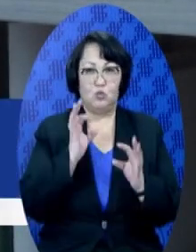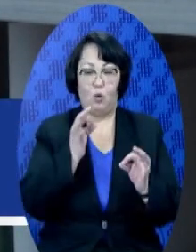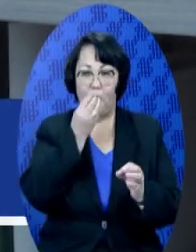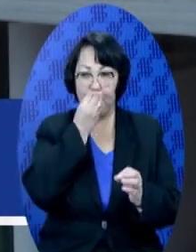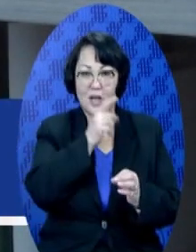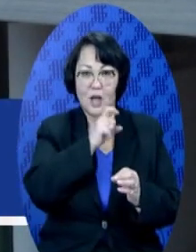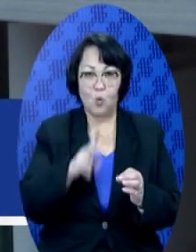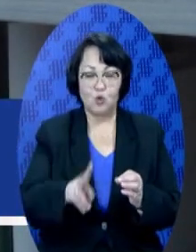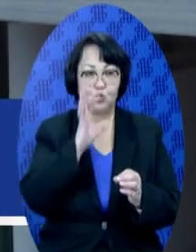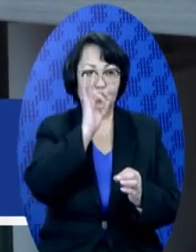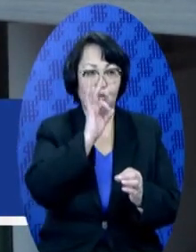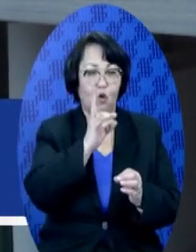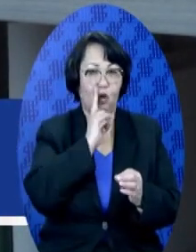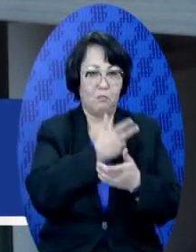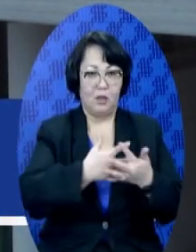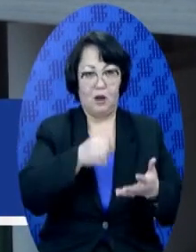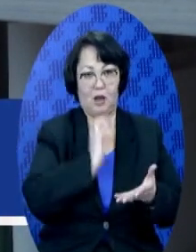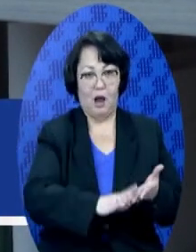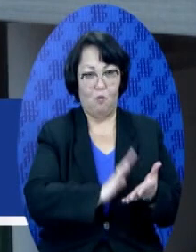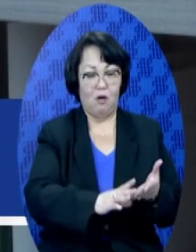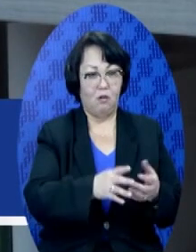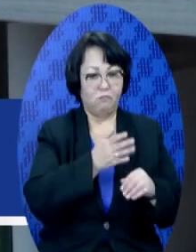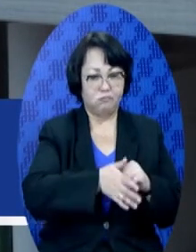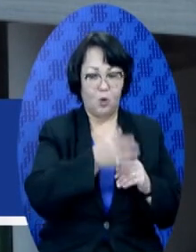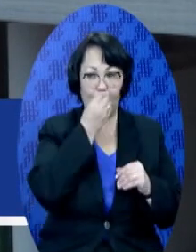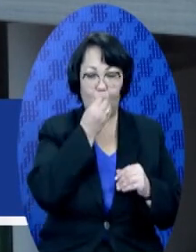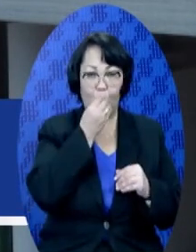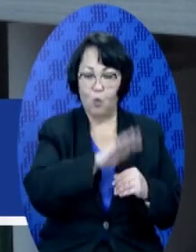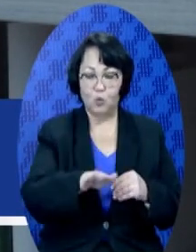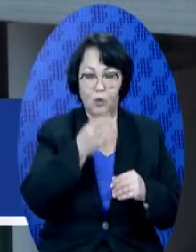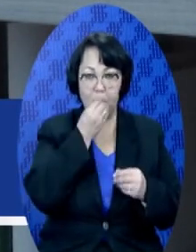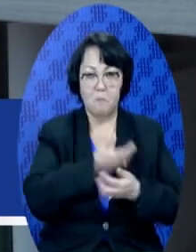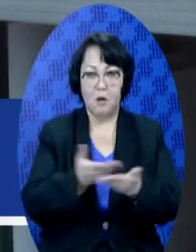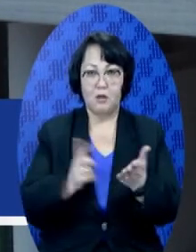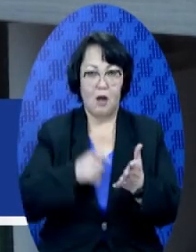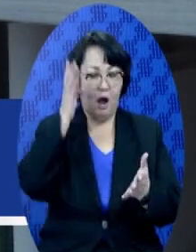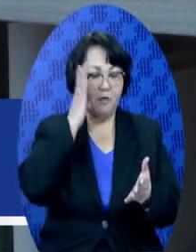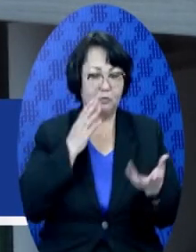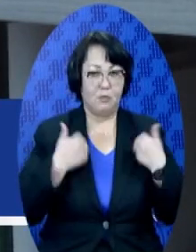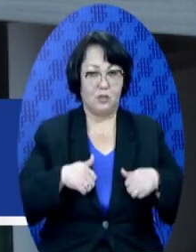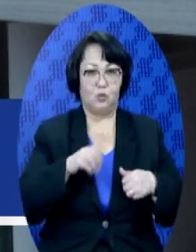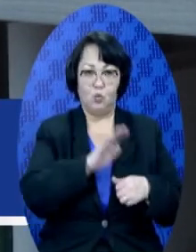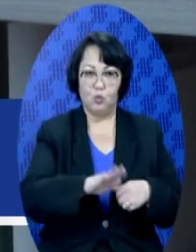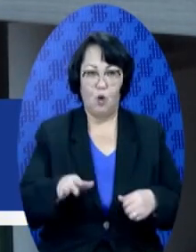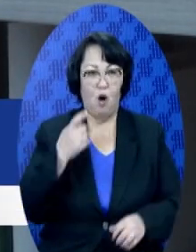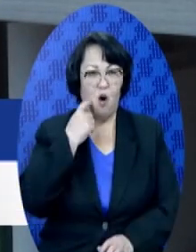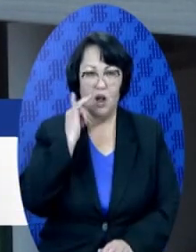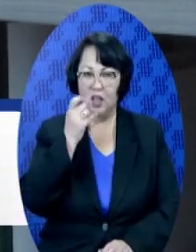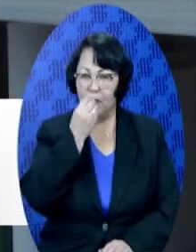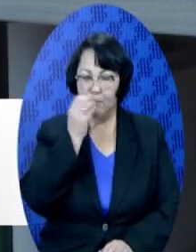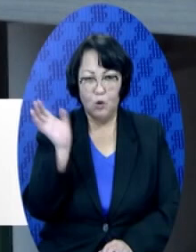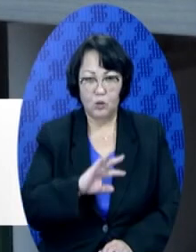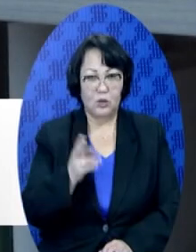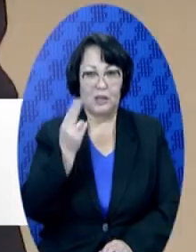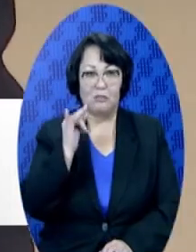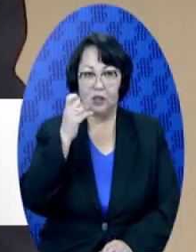хүүхдүүдэд авч хэрэглүүлэх хэрэгтэй. За мөн багш эцэгчүүд өөрсдөө энэ талаар хүүхдүүдэд маш сайн ойлгуулж одоо хилдэг